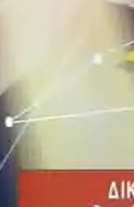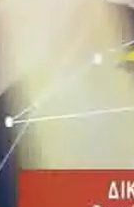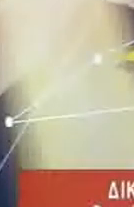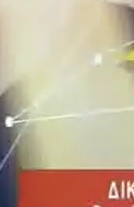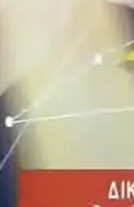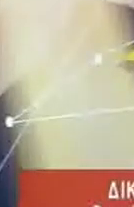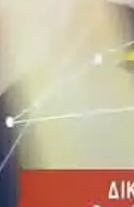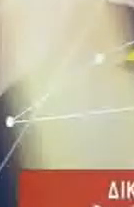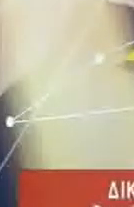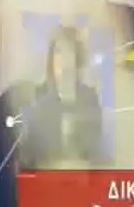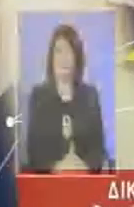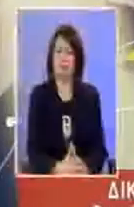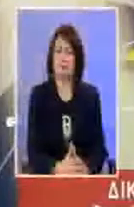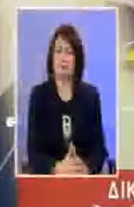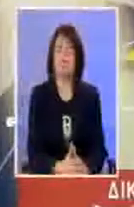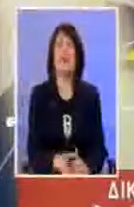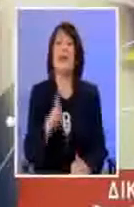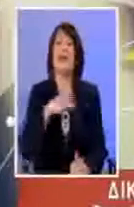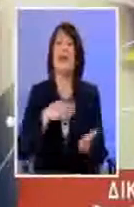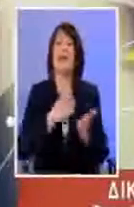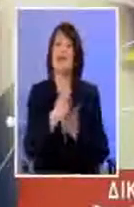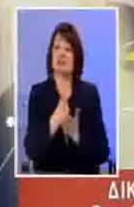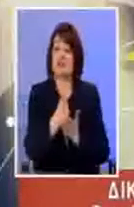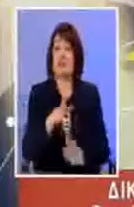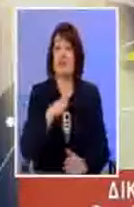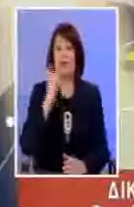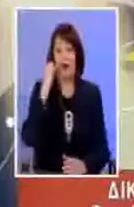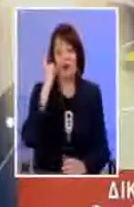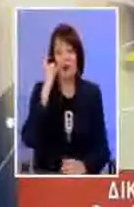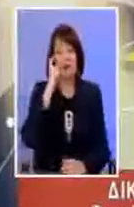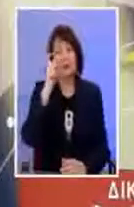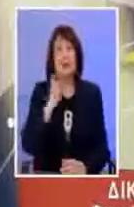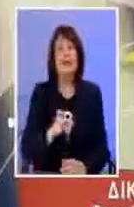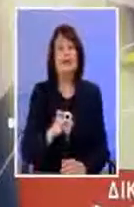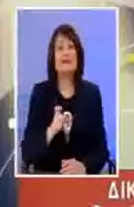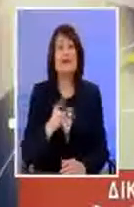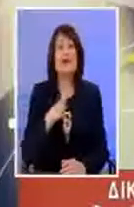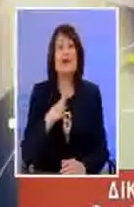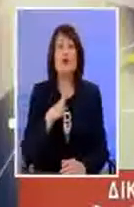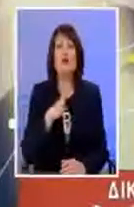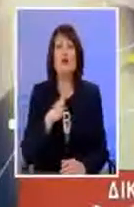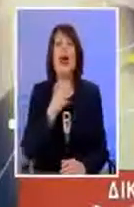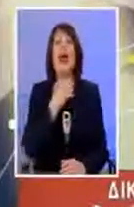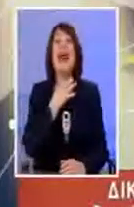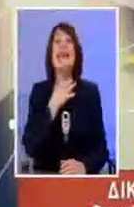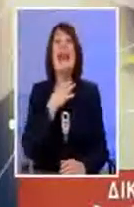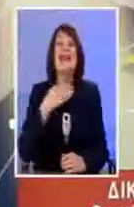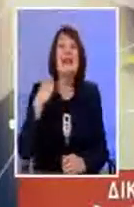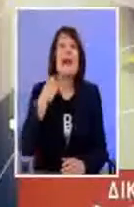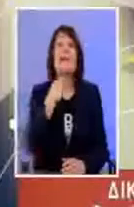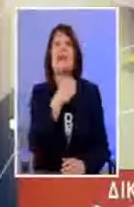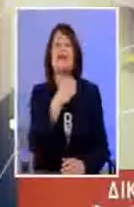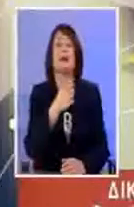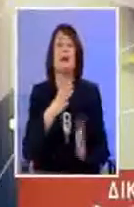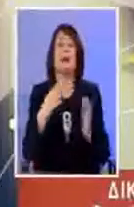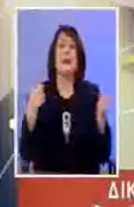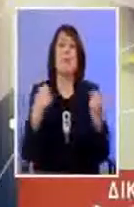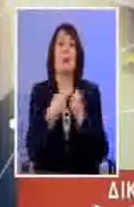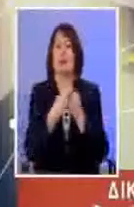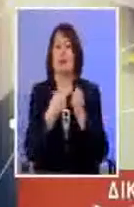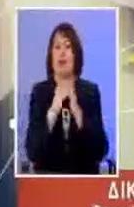Έχετε πολύ δίκιο και δεν θέλω να σκεφτώ τι συμβαίνει όταν έχετε απόλυτη και άμεση ανάγκη για κάτι σε μια περίπτωση